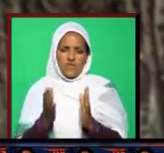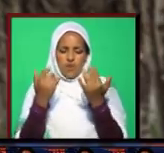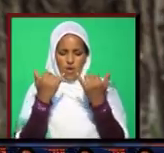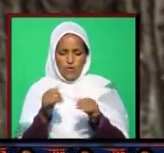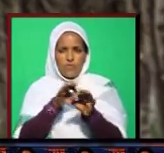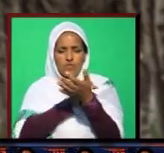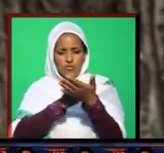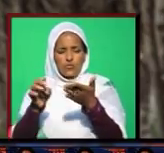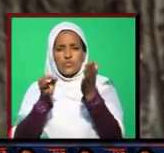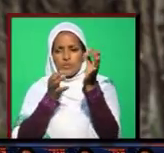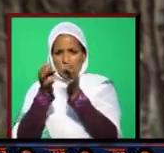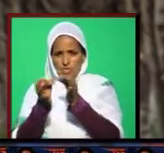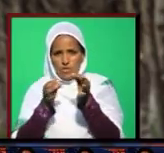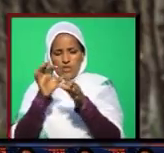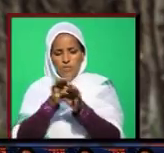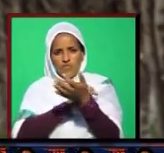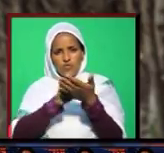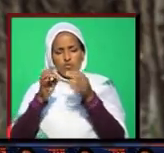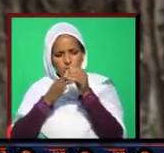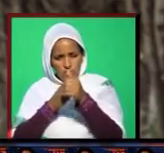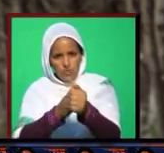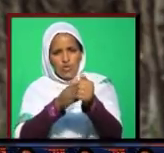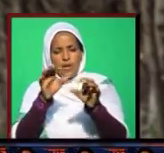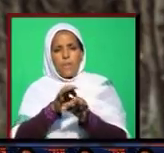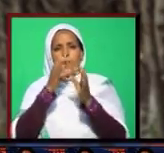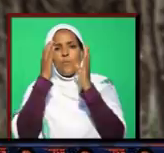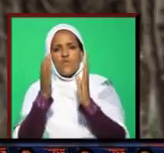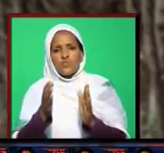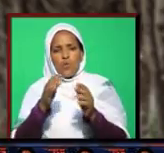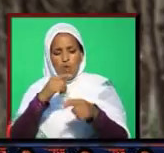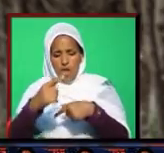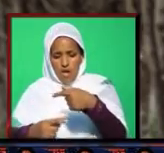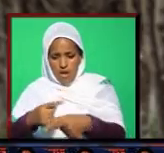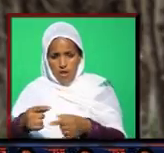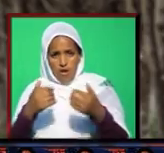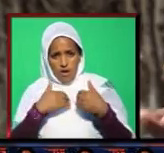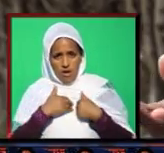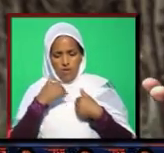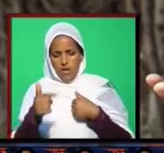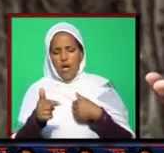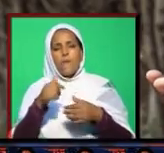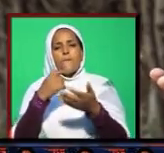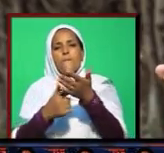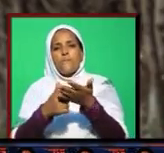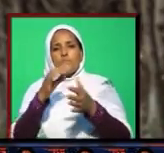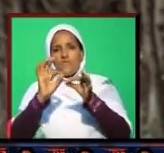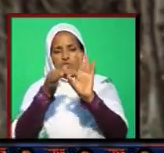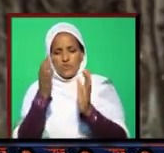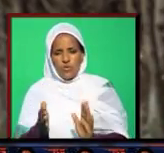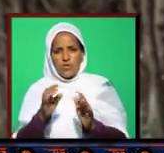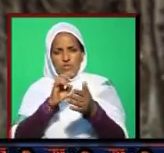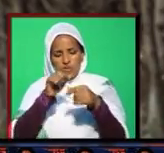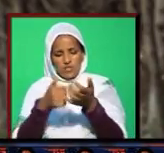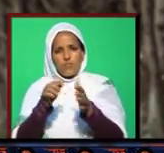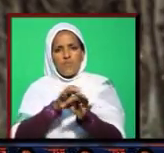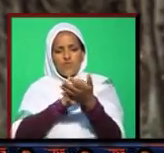መንፈሳዊ አሁን መንፈስ ቅዱስ ገልጾለት መንፈስ ቅዱስ መርቶት በመንፈሳዊ አካሄድ የሚሄድ ከሆነ ያ መንፈሳዊ ነው። ስለዚህ መንፈስ